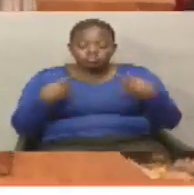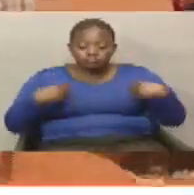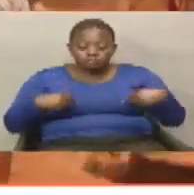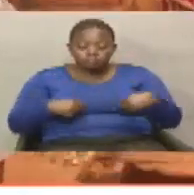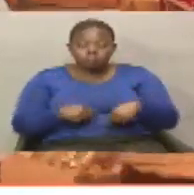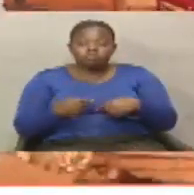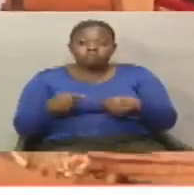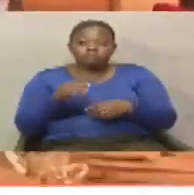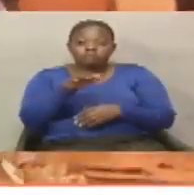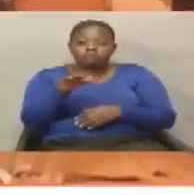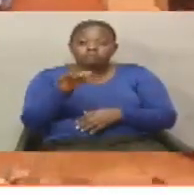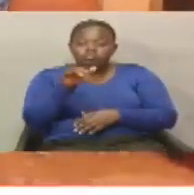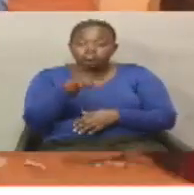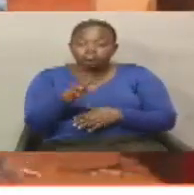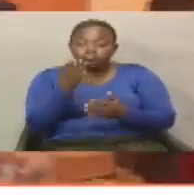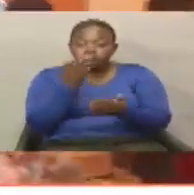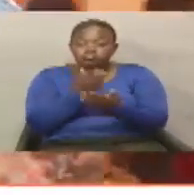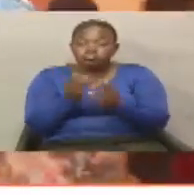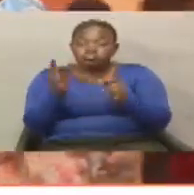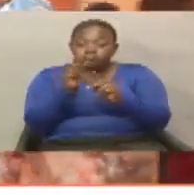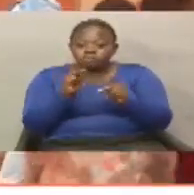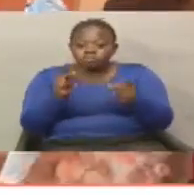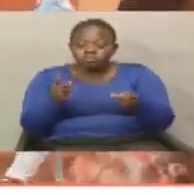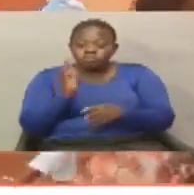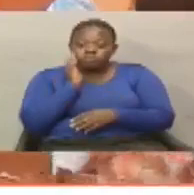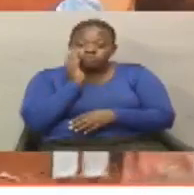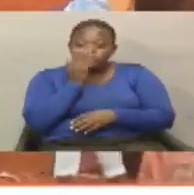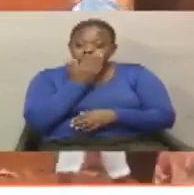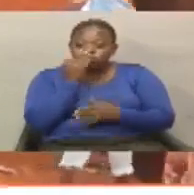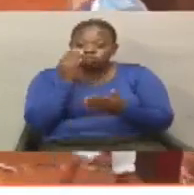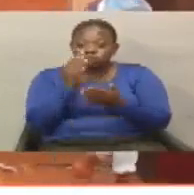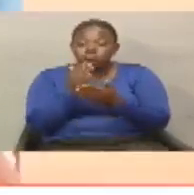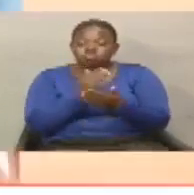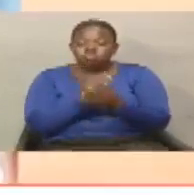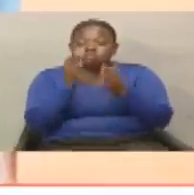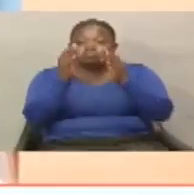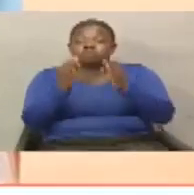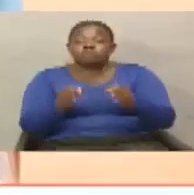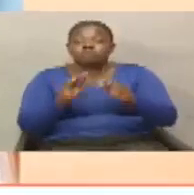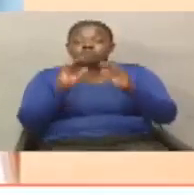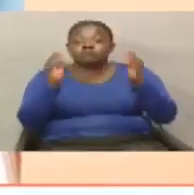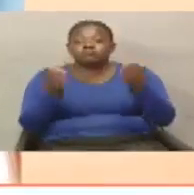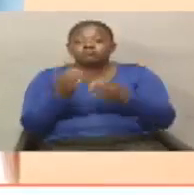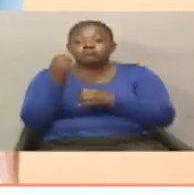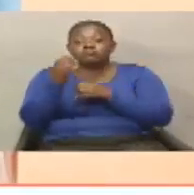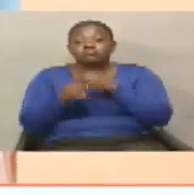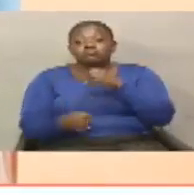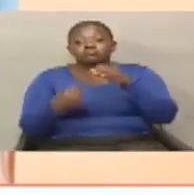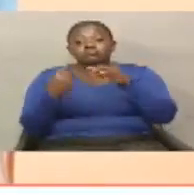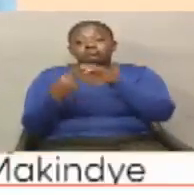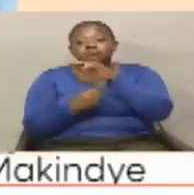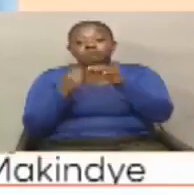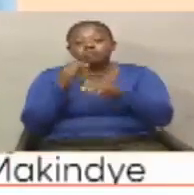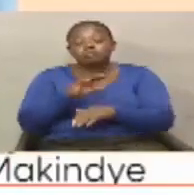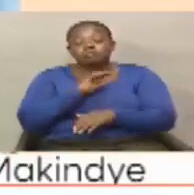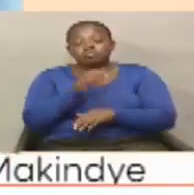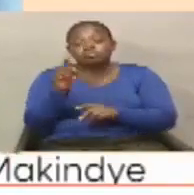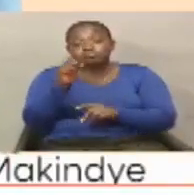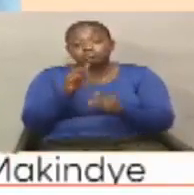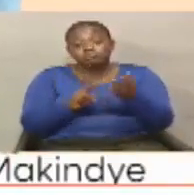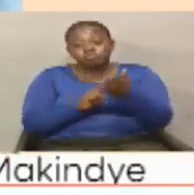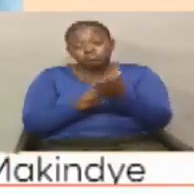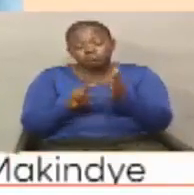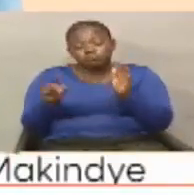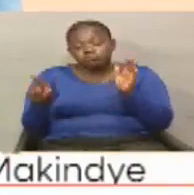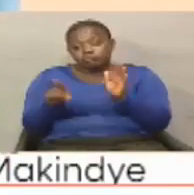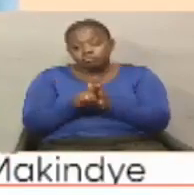alingana mulya nyama asira abantu okuddamu ensakuba ebyensi biggwawo. Mu mbeera ng'eno abantu baffe tukozese